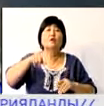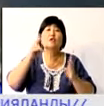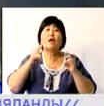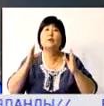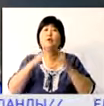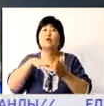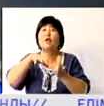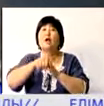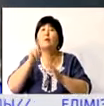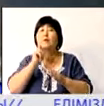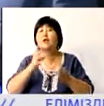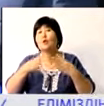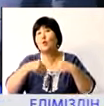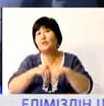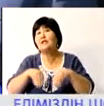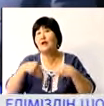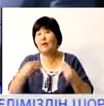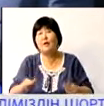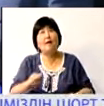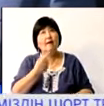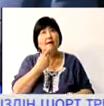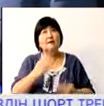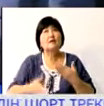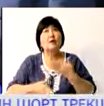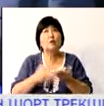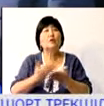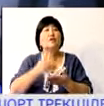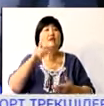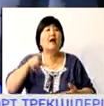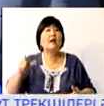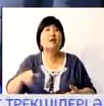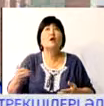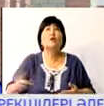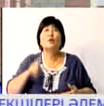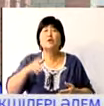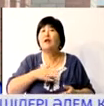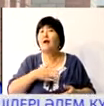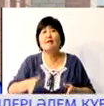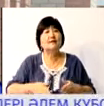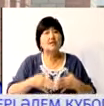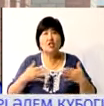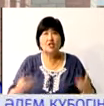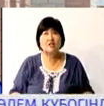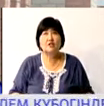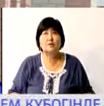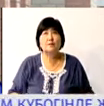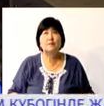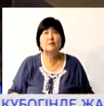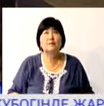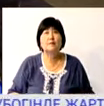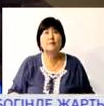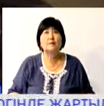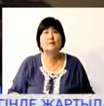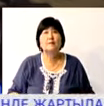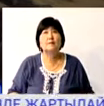үйді мекен еткен отбасыларға берілді. Қиын сәтте қолдау көрсеткен азаматтарға тұрғындардың алғысы шексіз. Тәжмұрат Әлжан, Талғат Сыдықов,